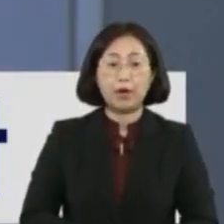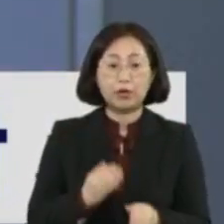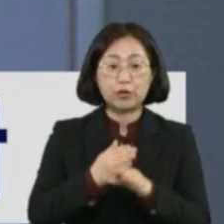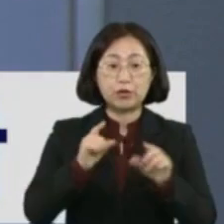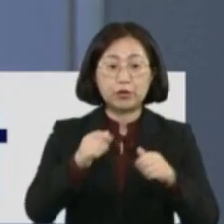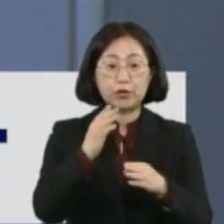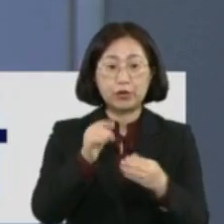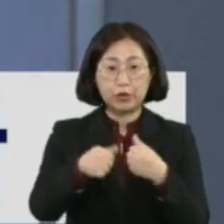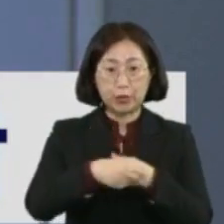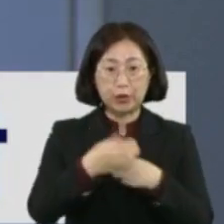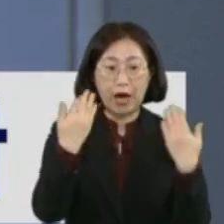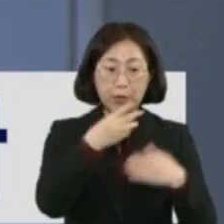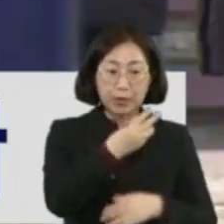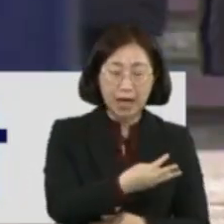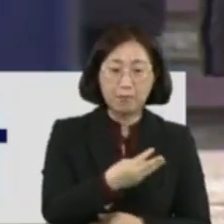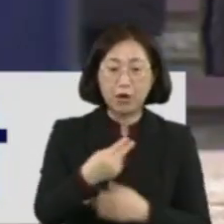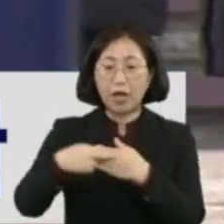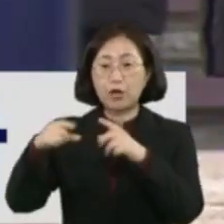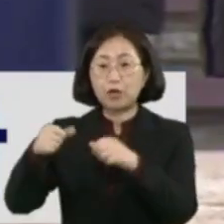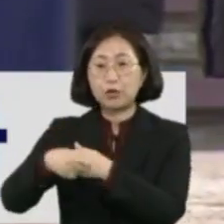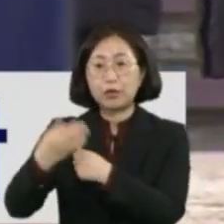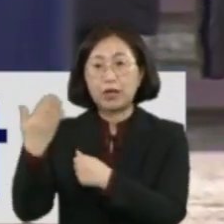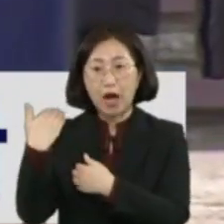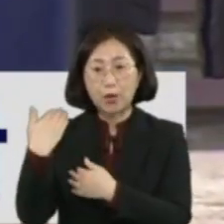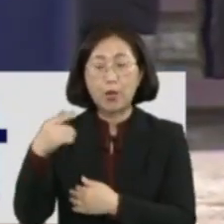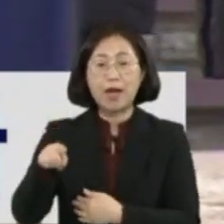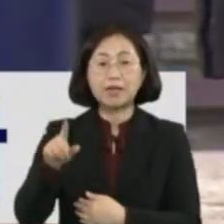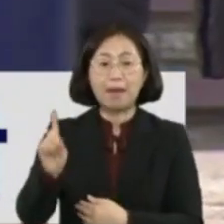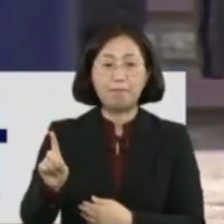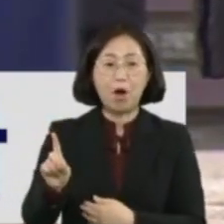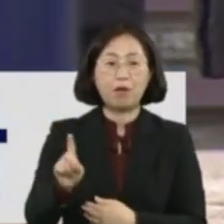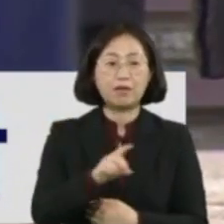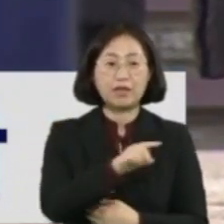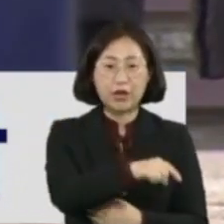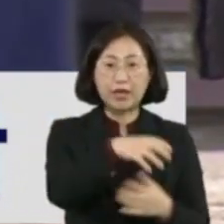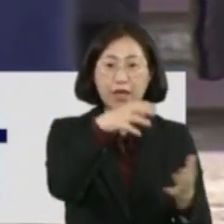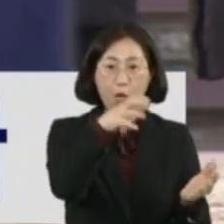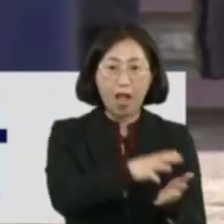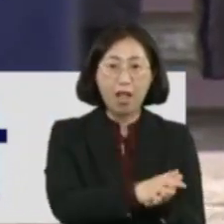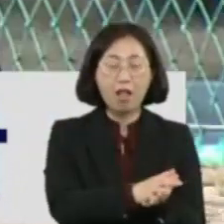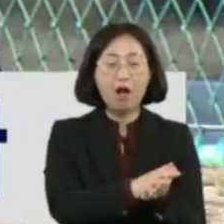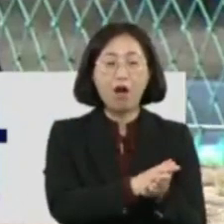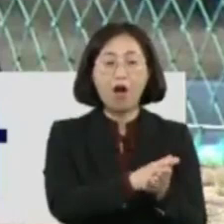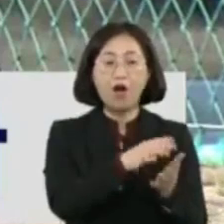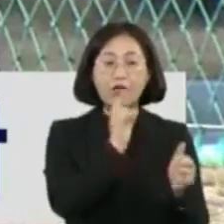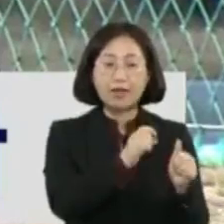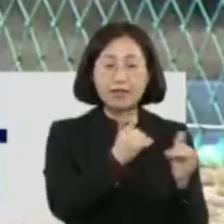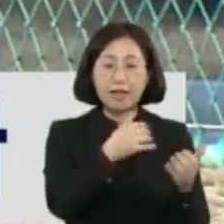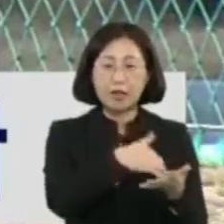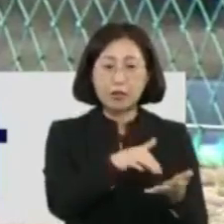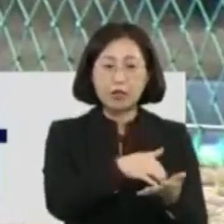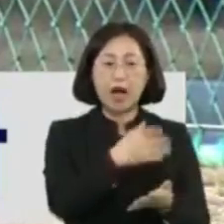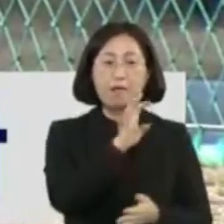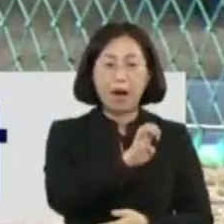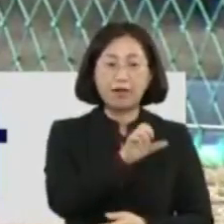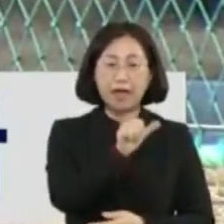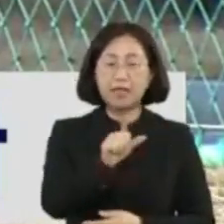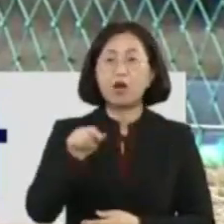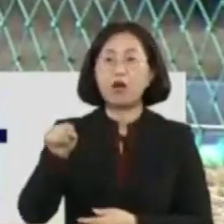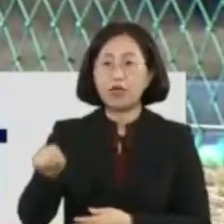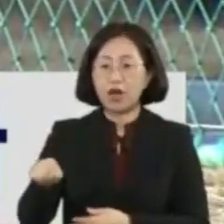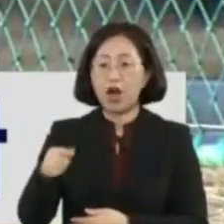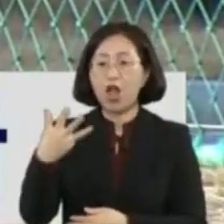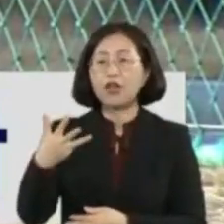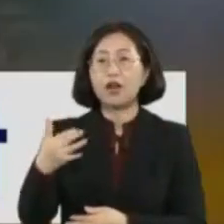중구 초등학교에서 3명, 대덕구 초등학교에서 1명이 추가되면서 관련 누적 확진자가 각각